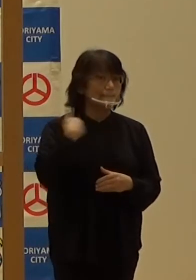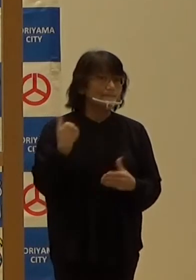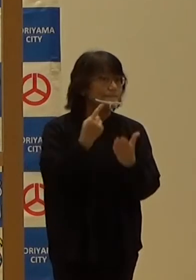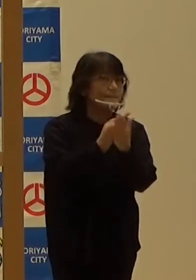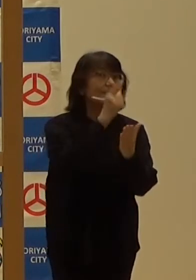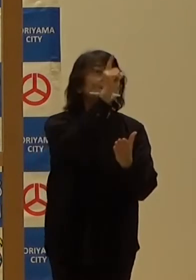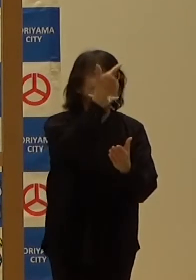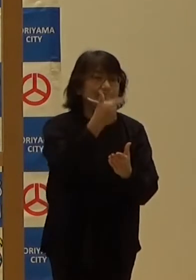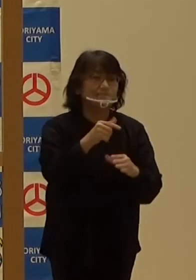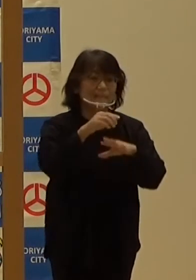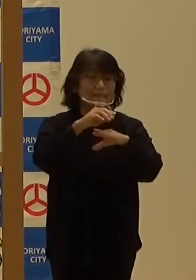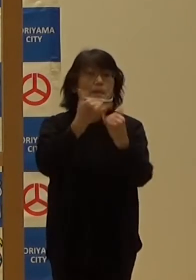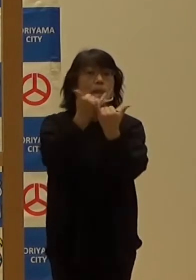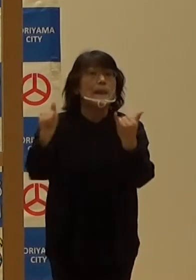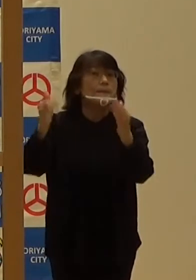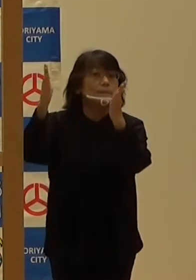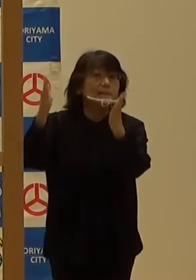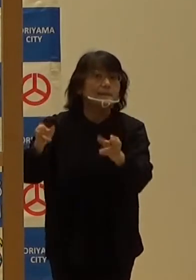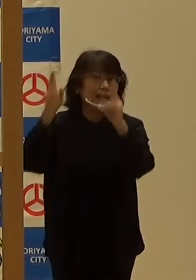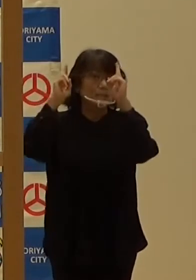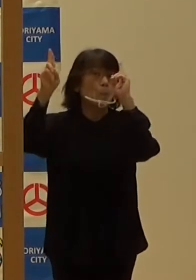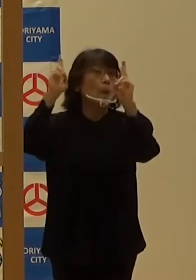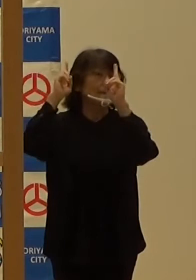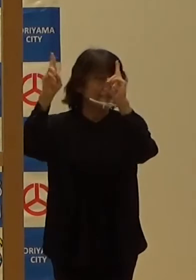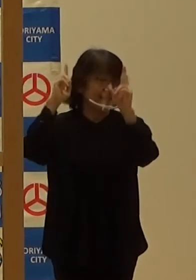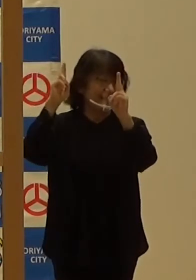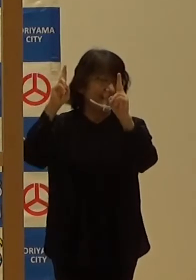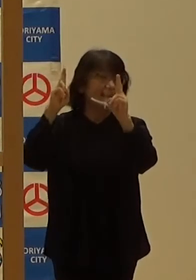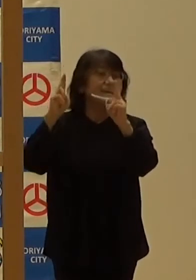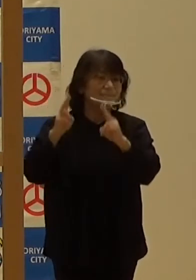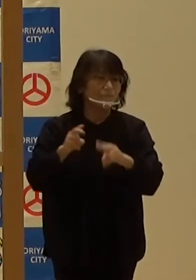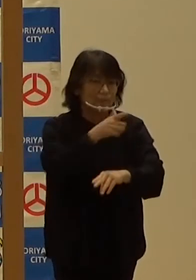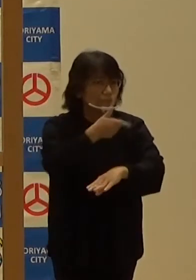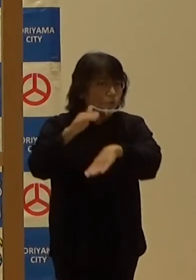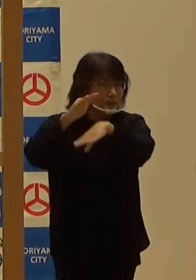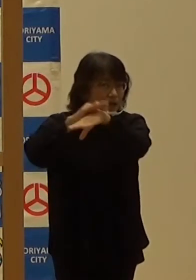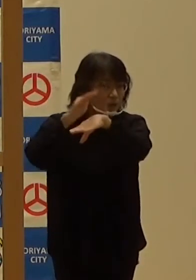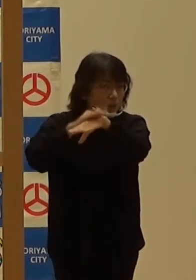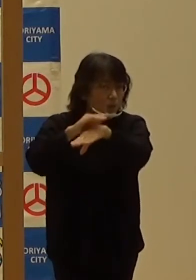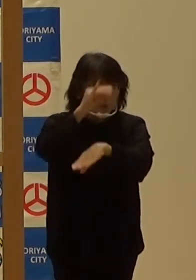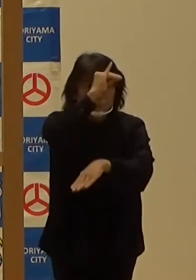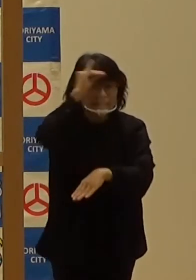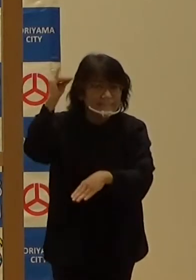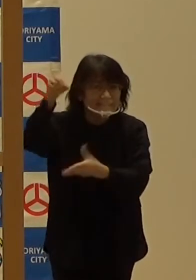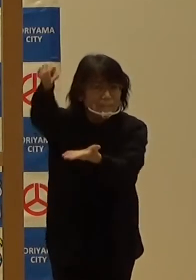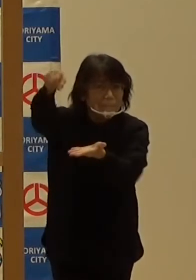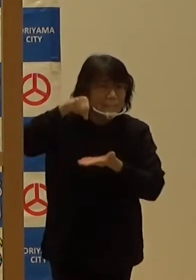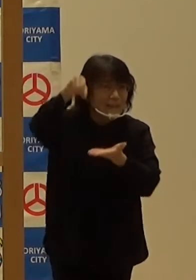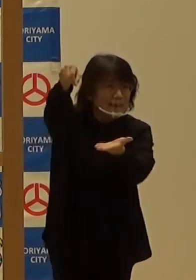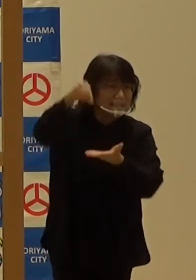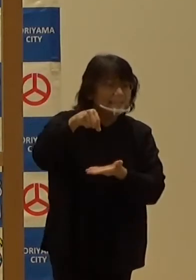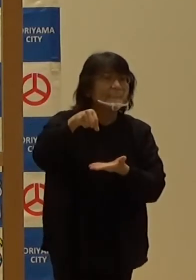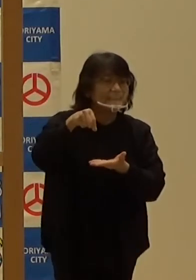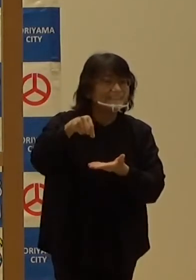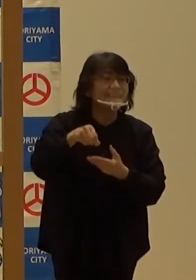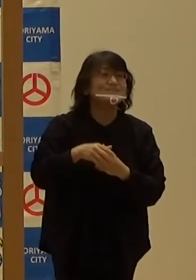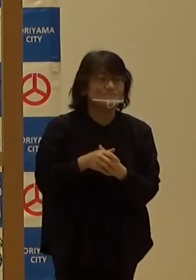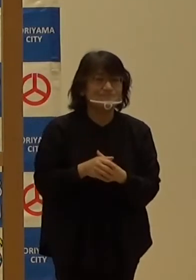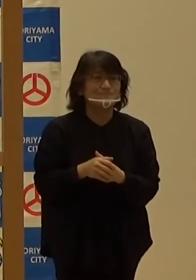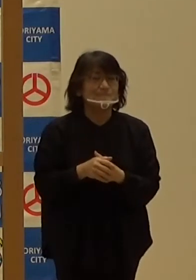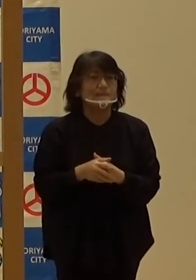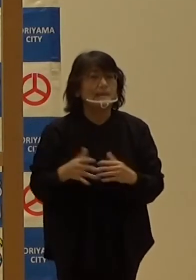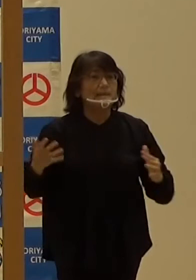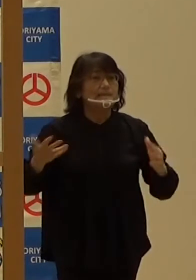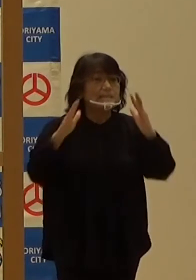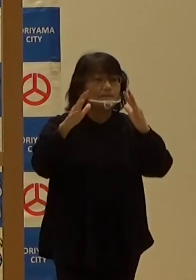ず、民間の事業者の方のノウハウを多くご協力いただきながら、そういうにぎわいのある場所っていうのはや